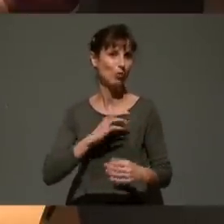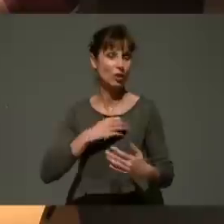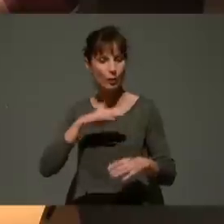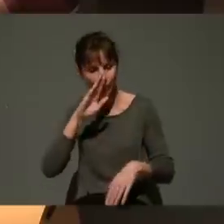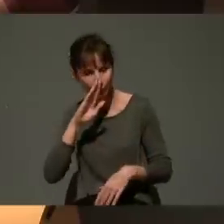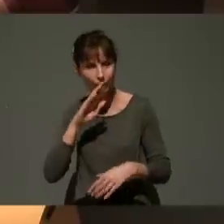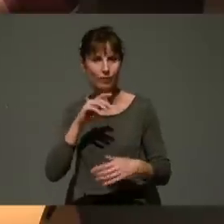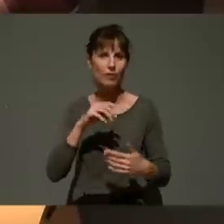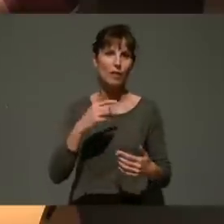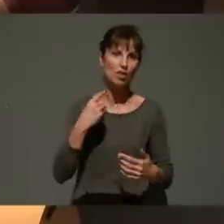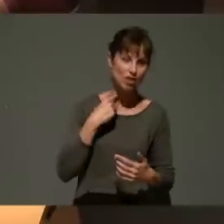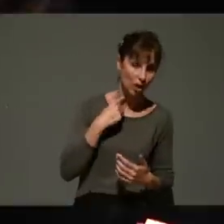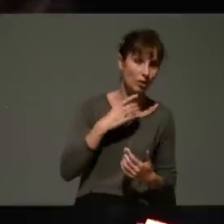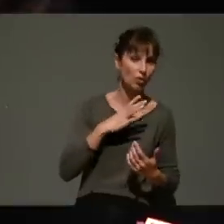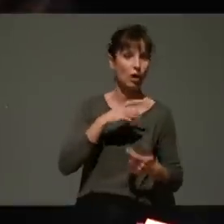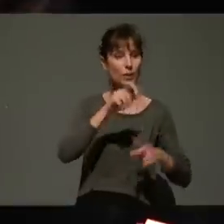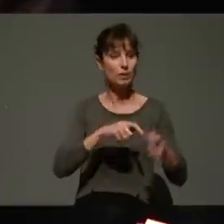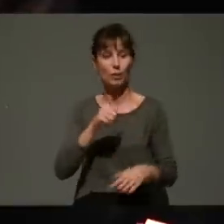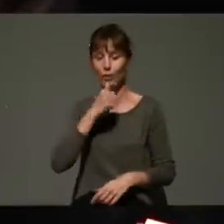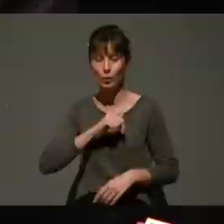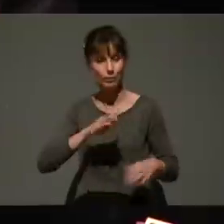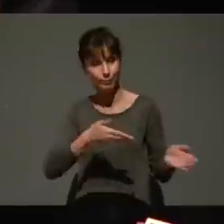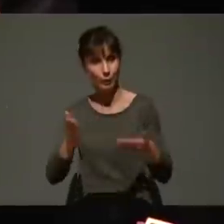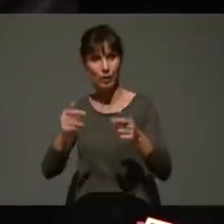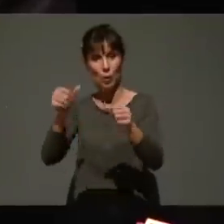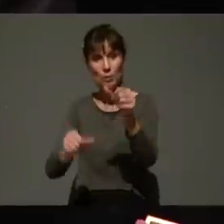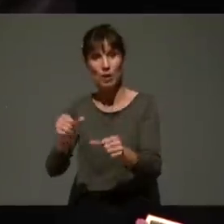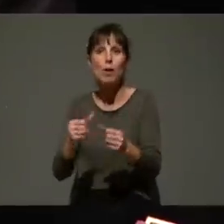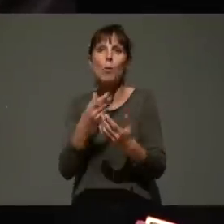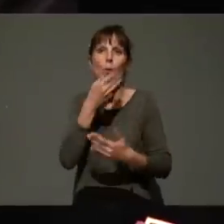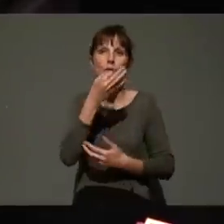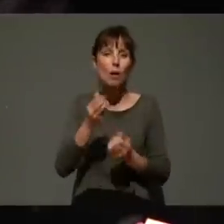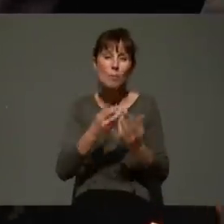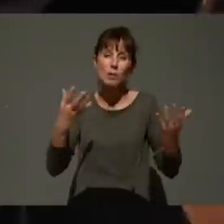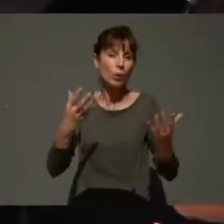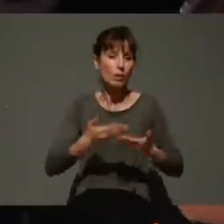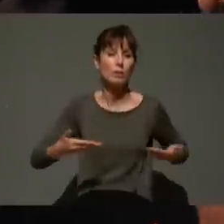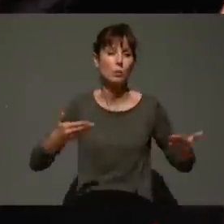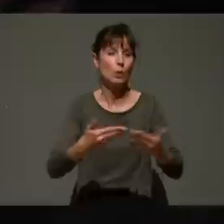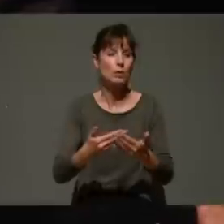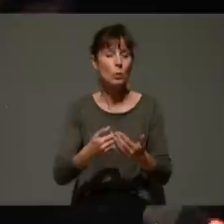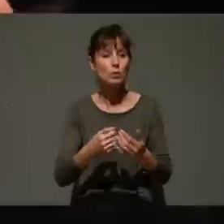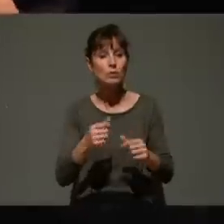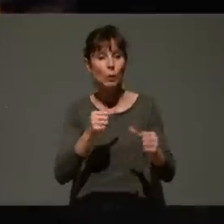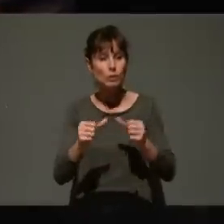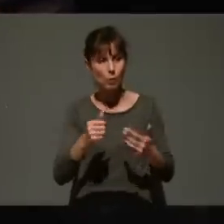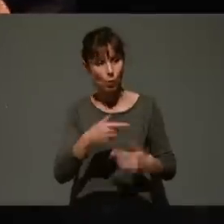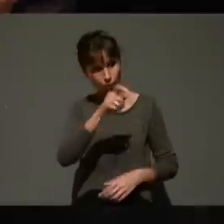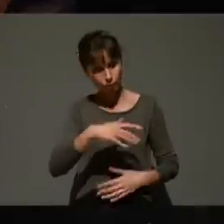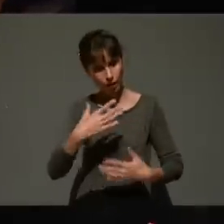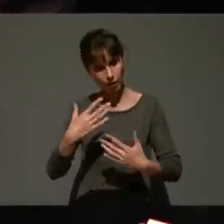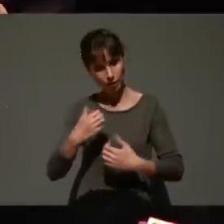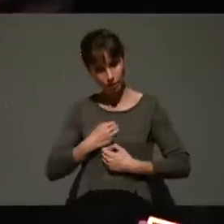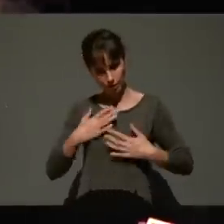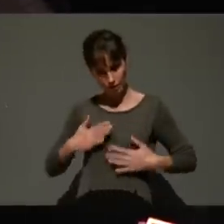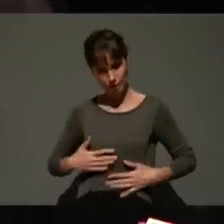des patients qu'on est obligé, des sportifs qu'on est obligé d'opérer, mais quand même dans la majorité des cas, et là aussi si on écoute bien son corps et qu'on tient compte